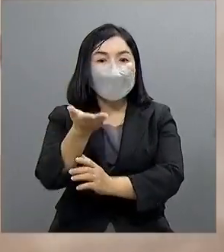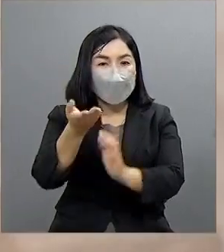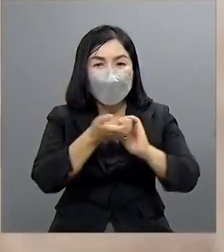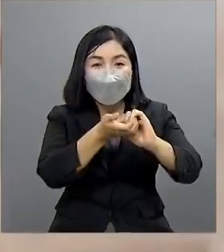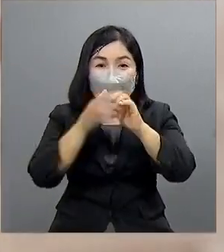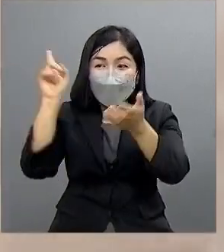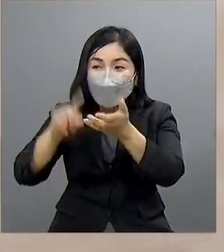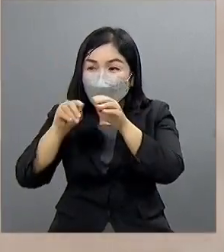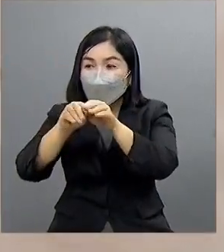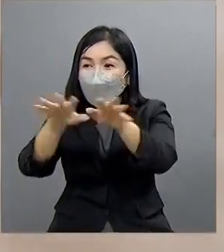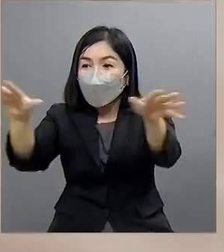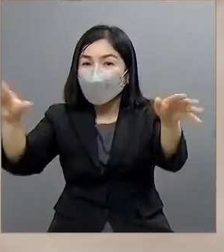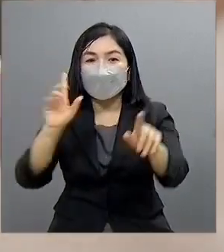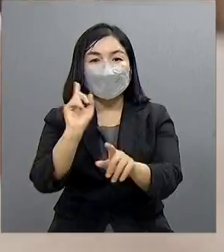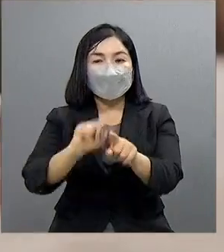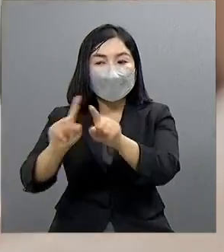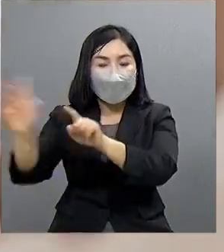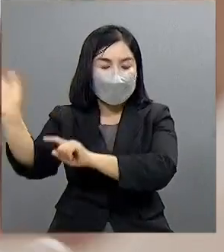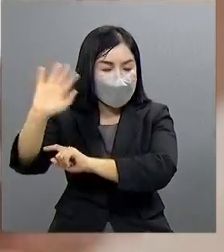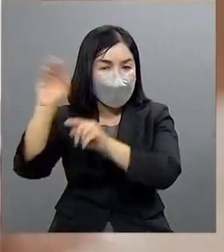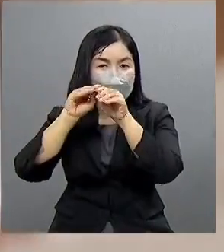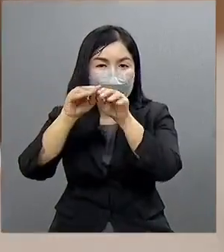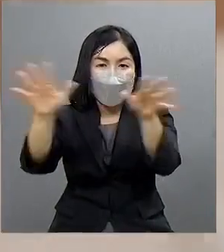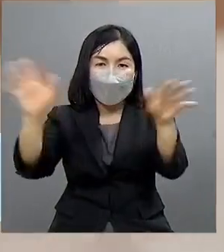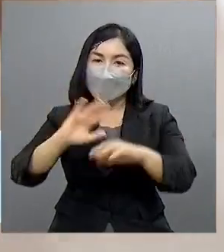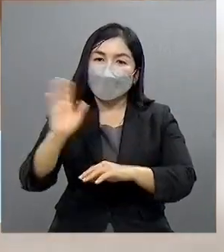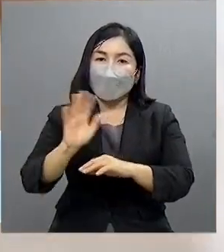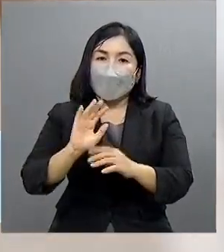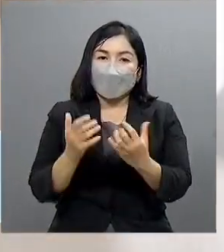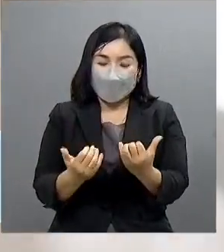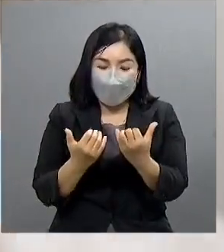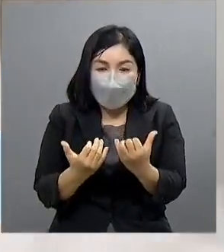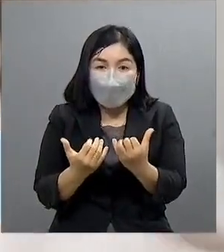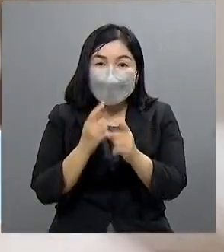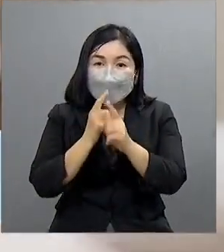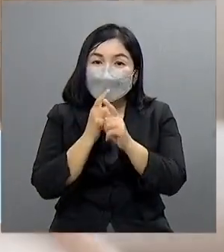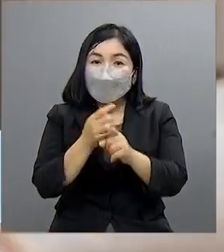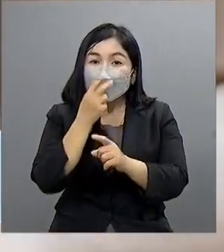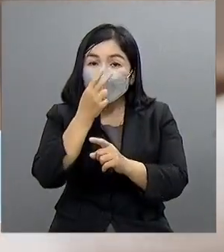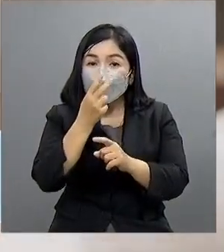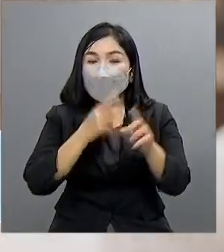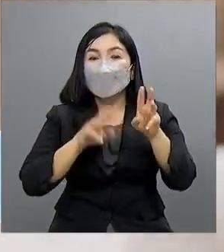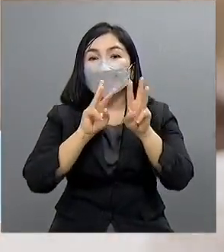ชร์ข้อมูลดังกล่าวนี้ในสื่อสังคมออนไลน์นะคะและยังสามารถติดตามได้ที่เว็บไซต์